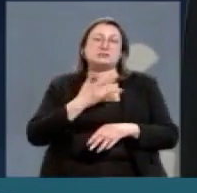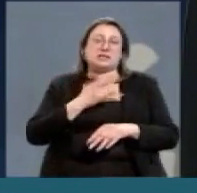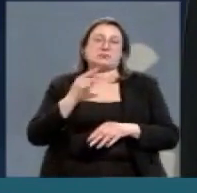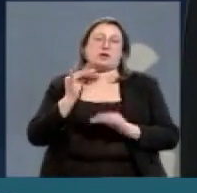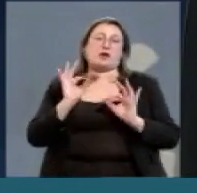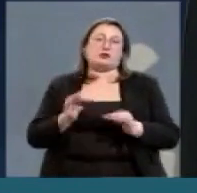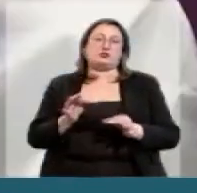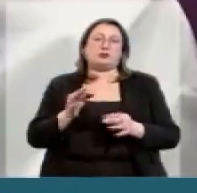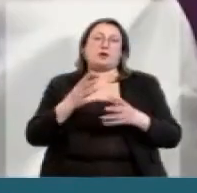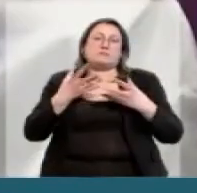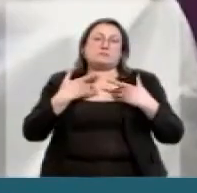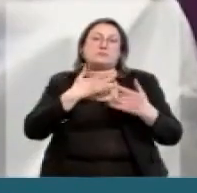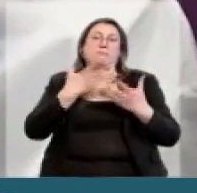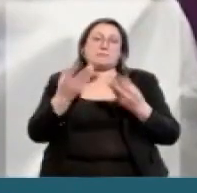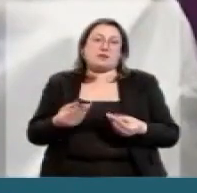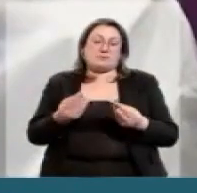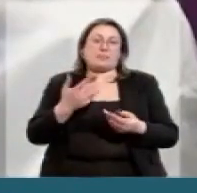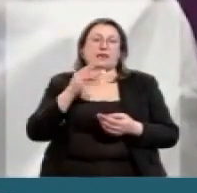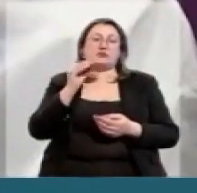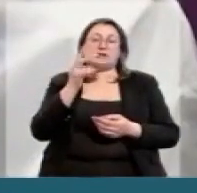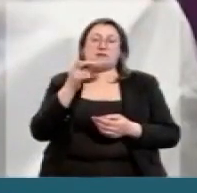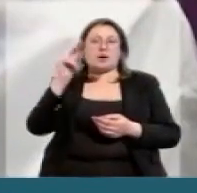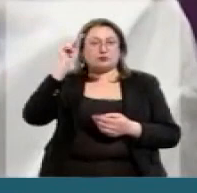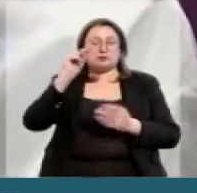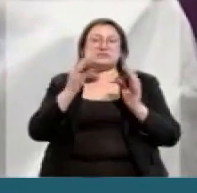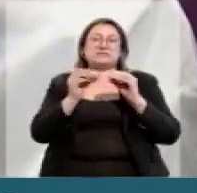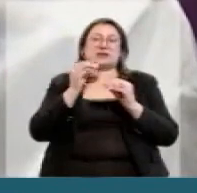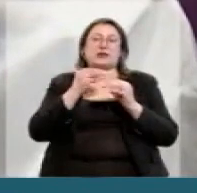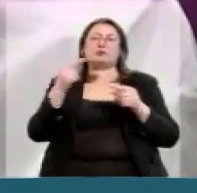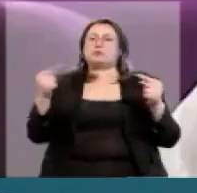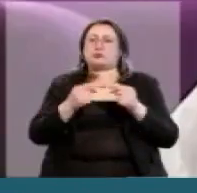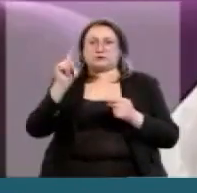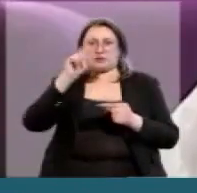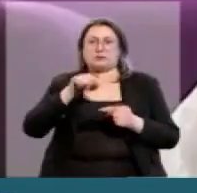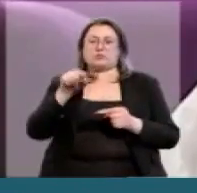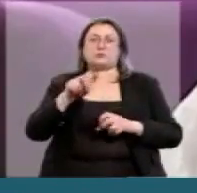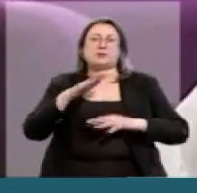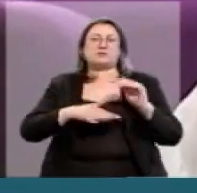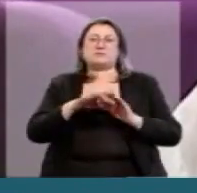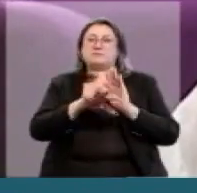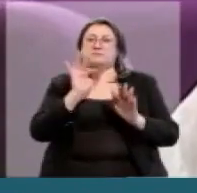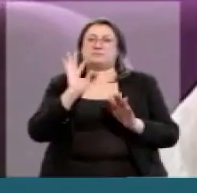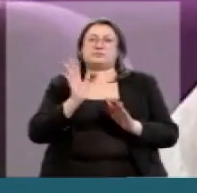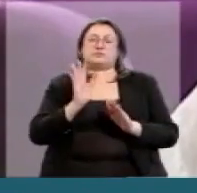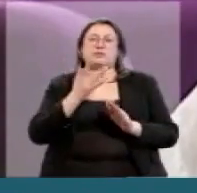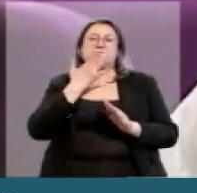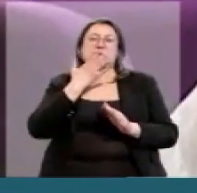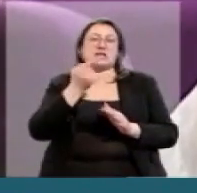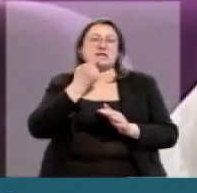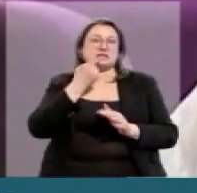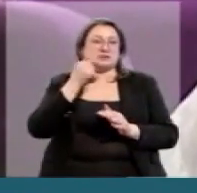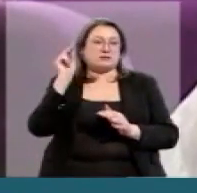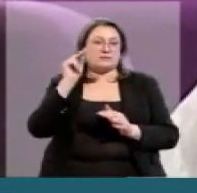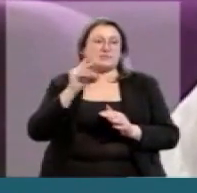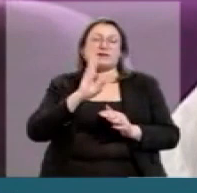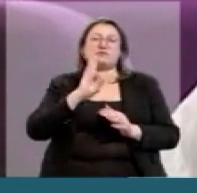и, конечно же, гуманным. Жансая учится в 10 классе и уже точно знает, что ее профессия будет связана с иностранными